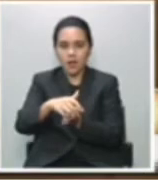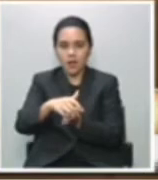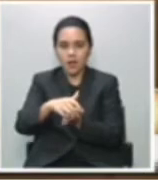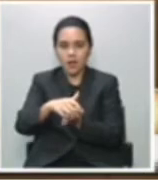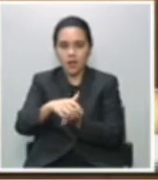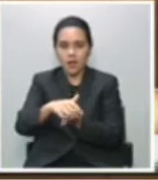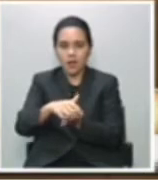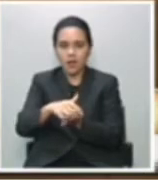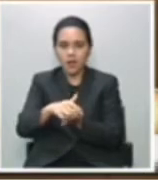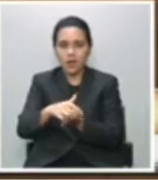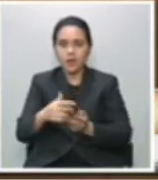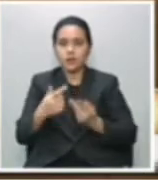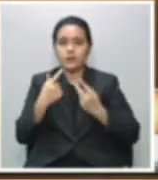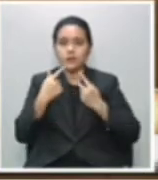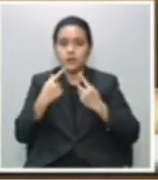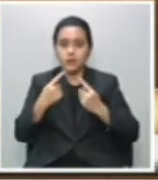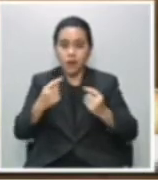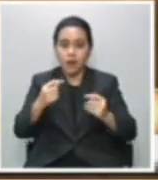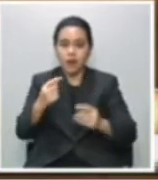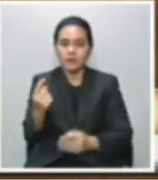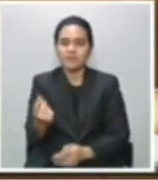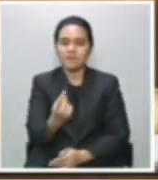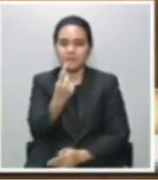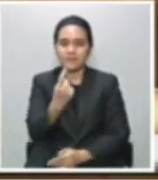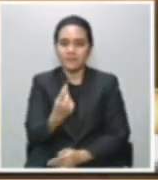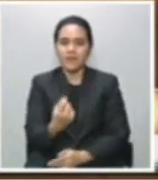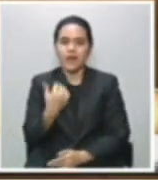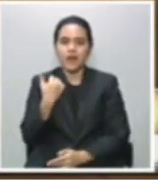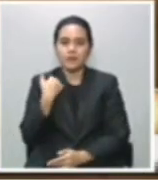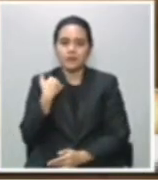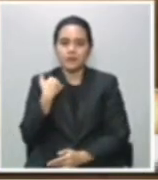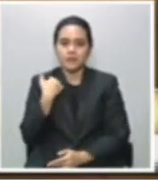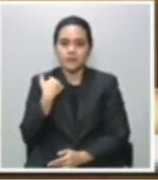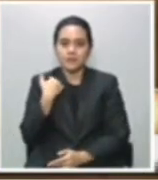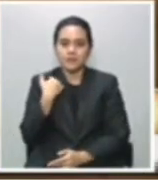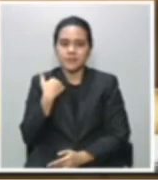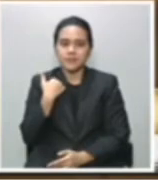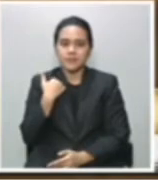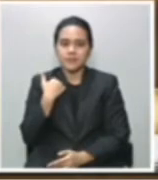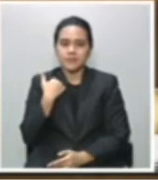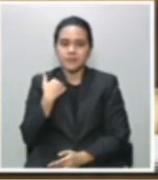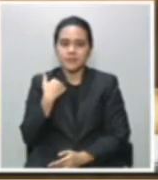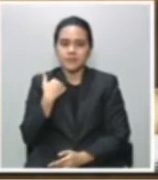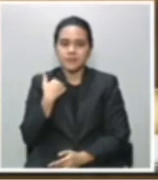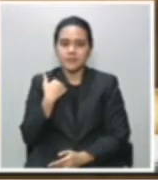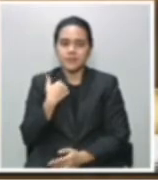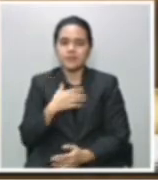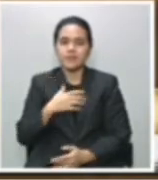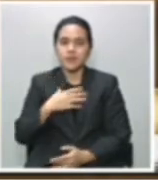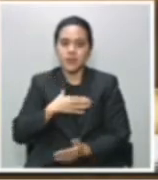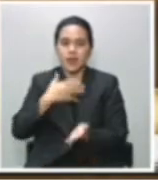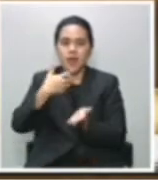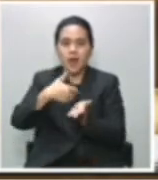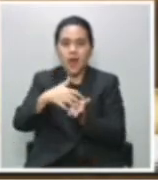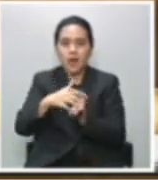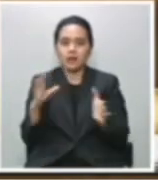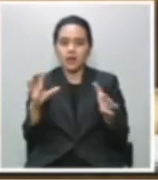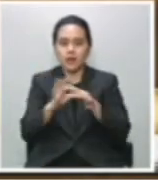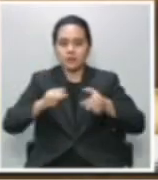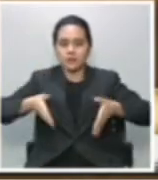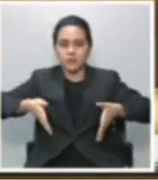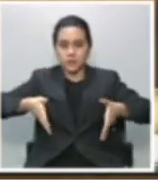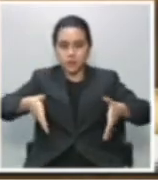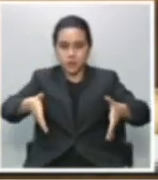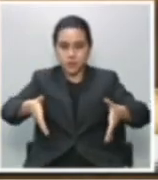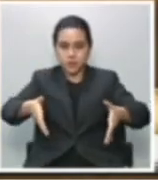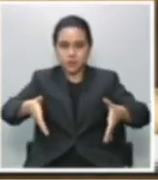คำถามของท่านสมาชิกผู้ทรงเกียรติก่อนอื่นผมขอเรียนเรื่องของสถานะของถนนที่องค์กรป